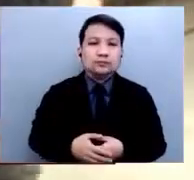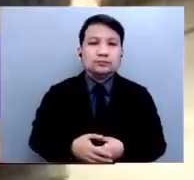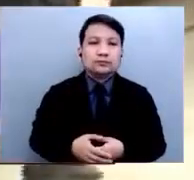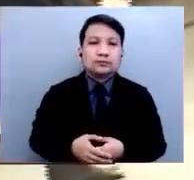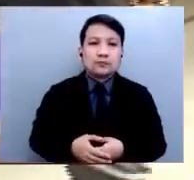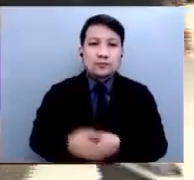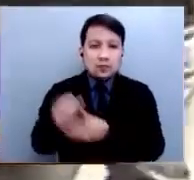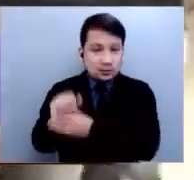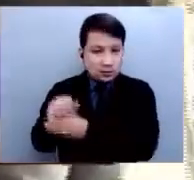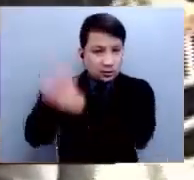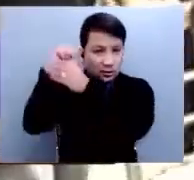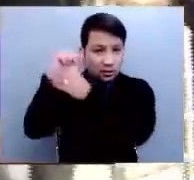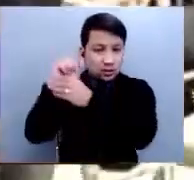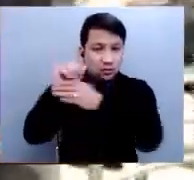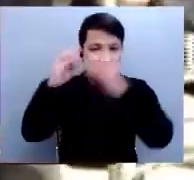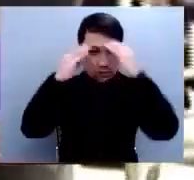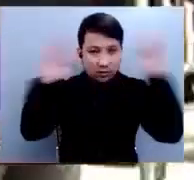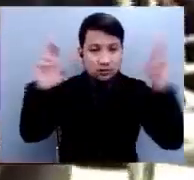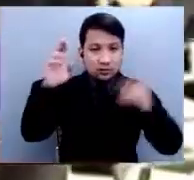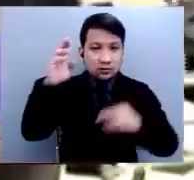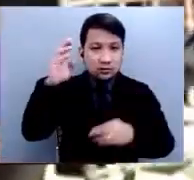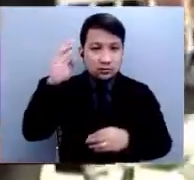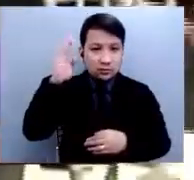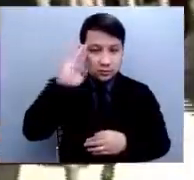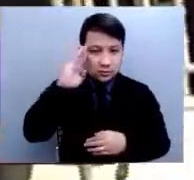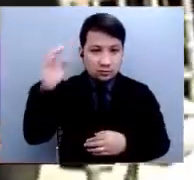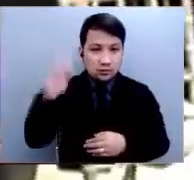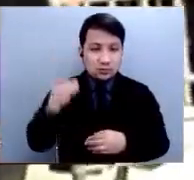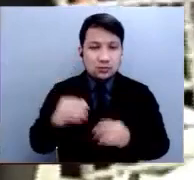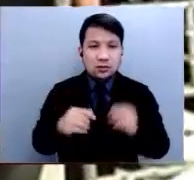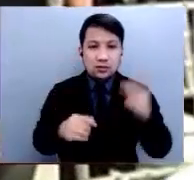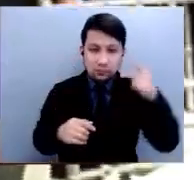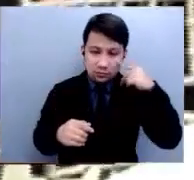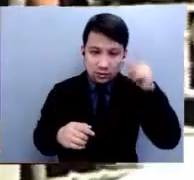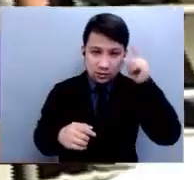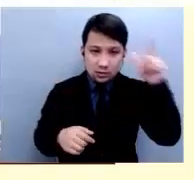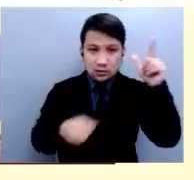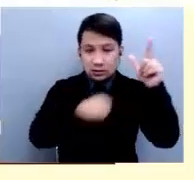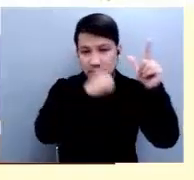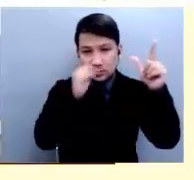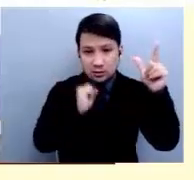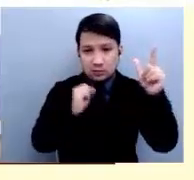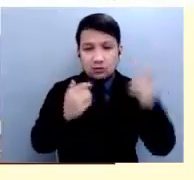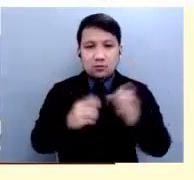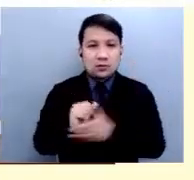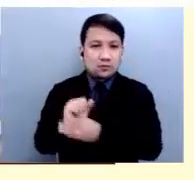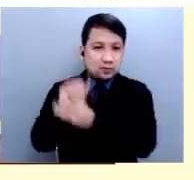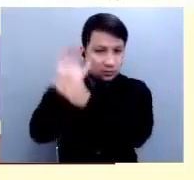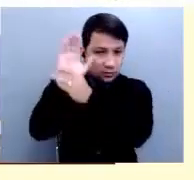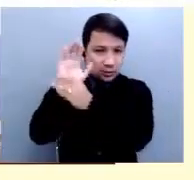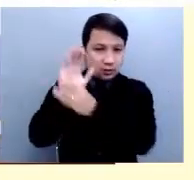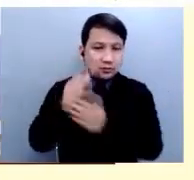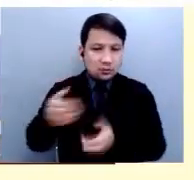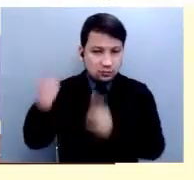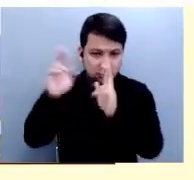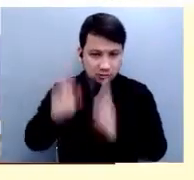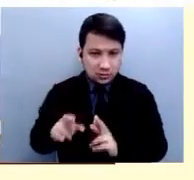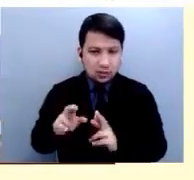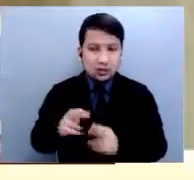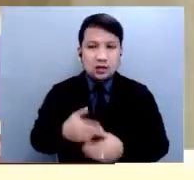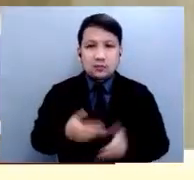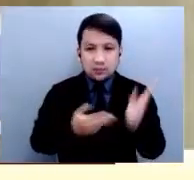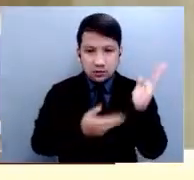Inendorso naman ni Baguio City Mayor Benjamin Magalong, sina Senador Ping Lacson at Tito Soto, pagiging marangal, may dignidad